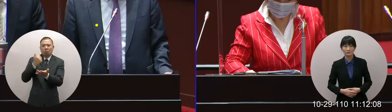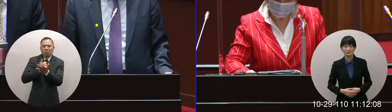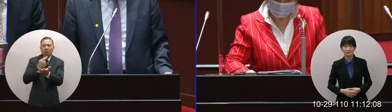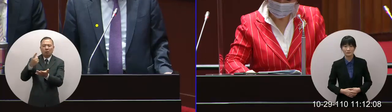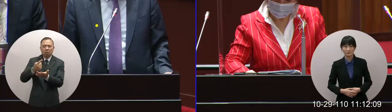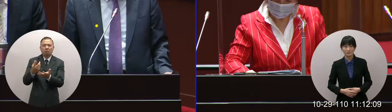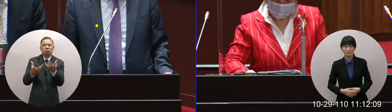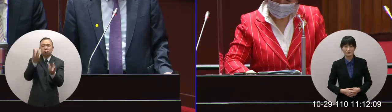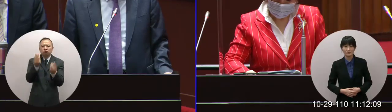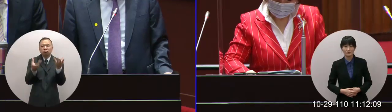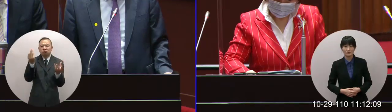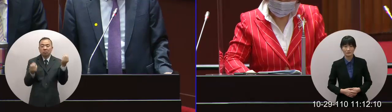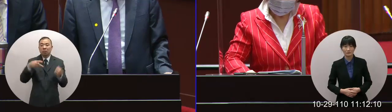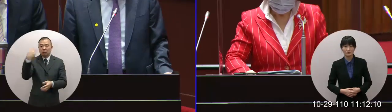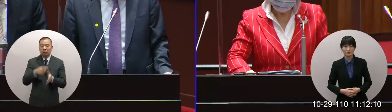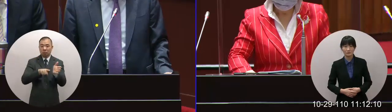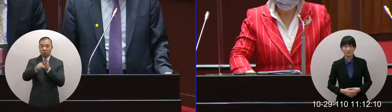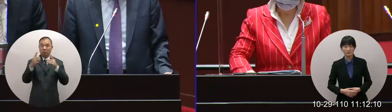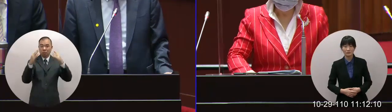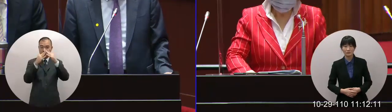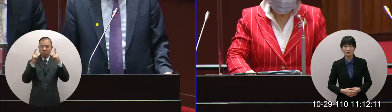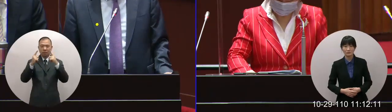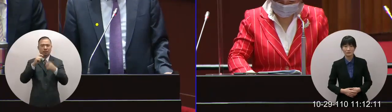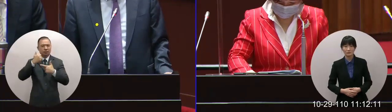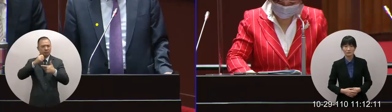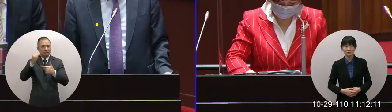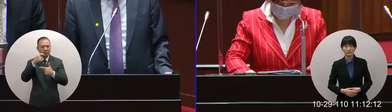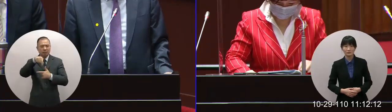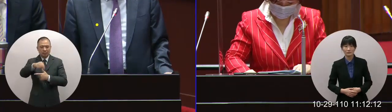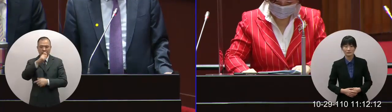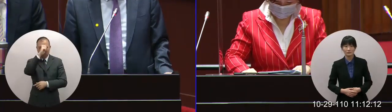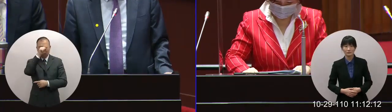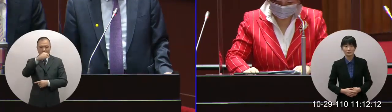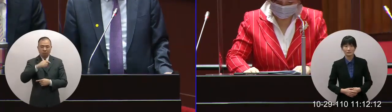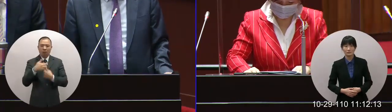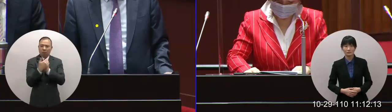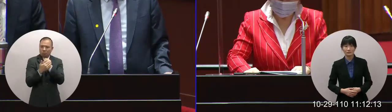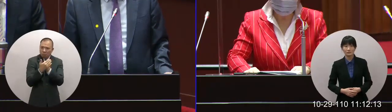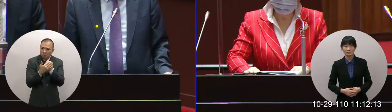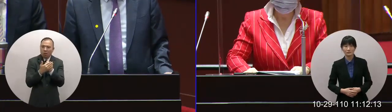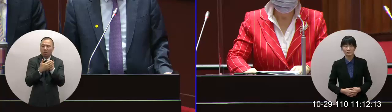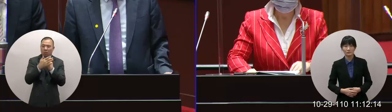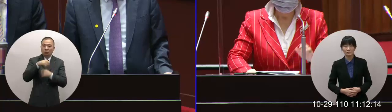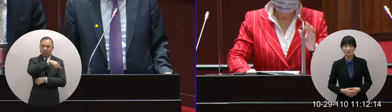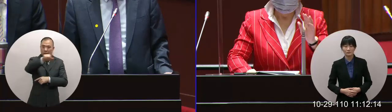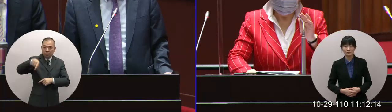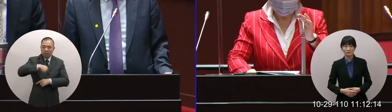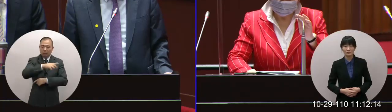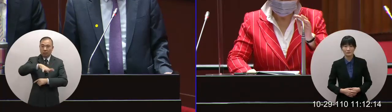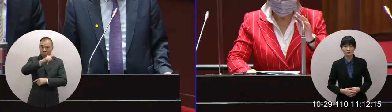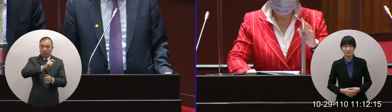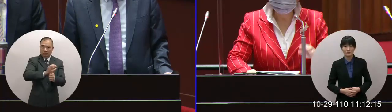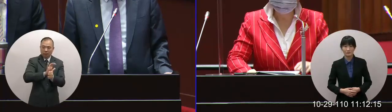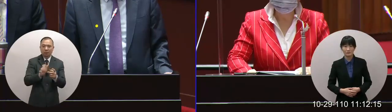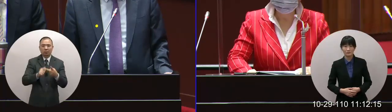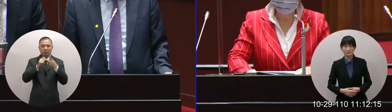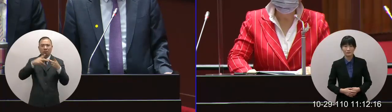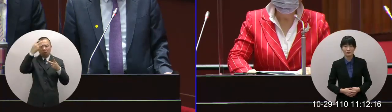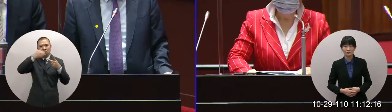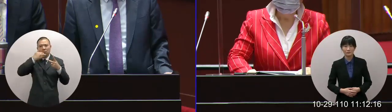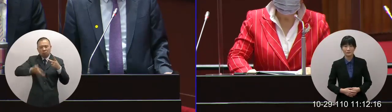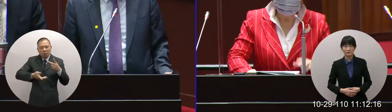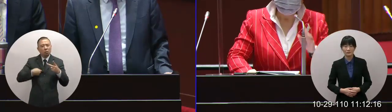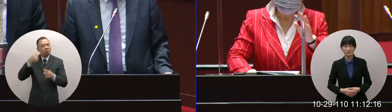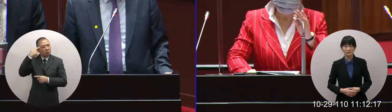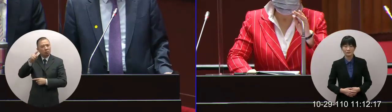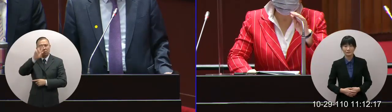据专家所建议的，从保护大家的人到高危的人，一步一步的做，到现在我们认为我们疫苗的施打策略是